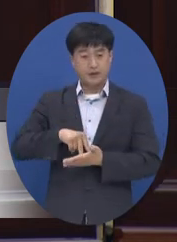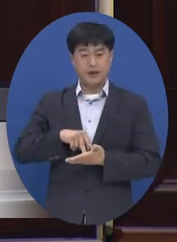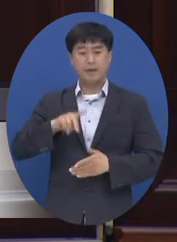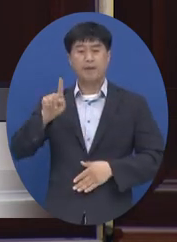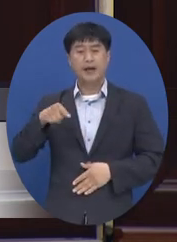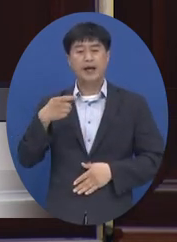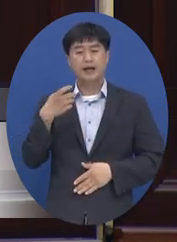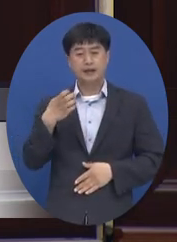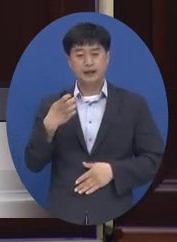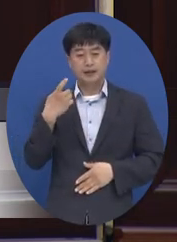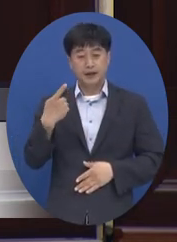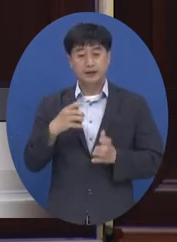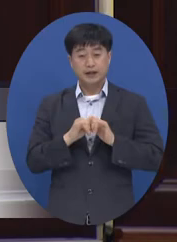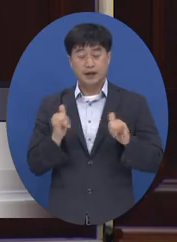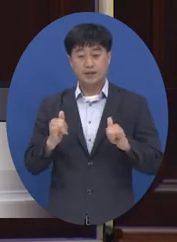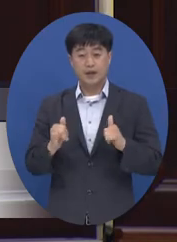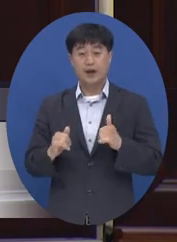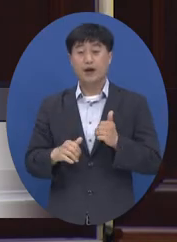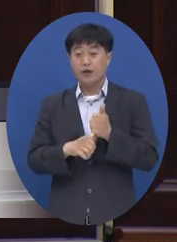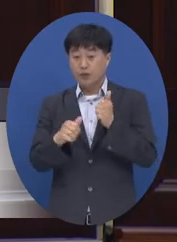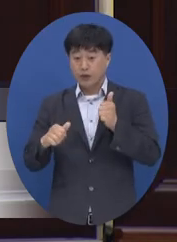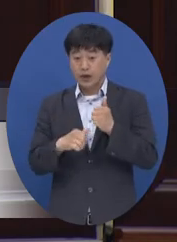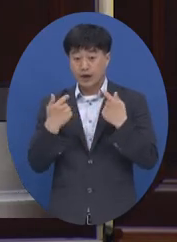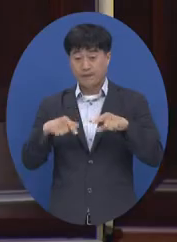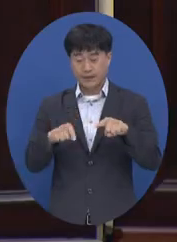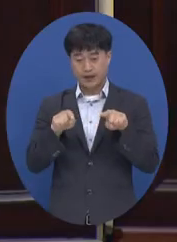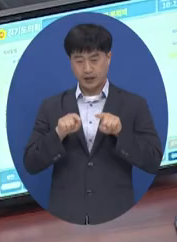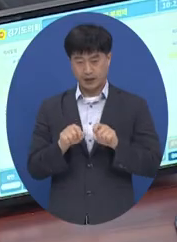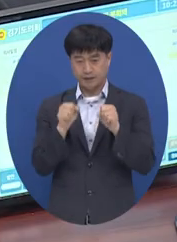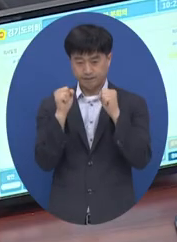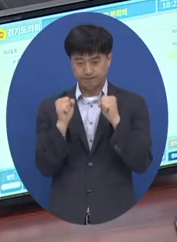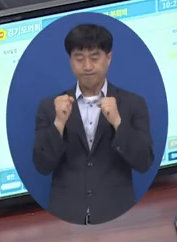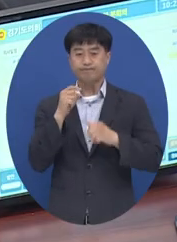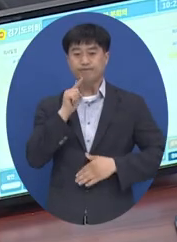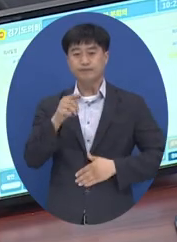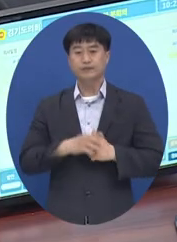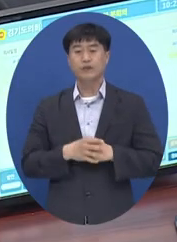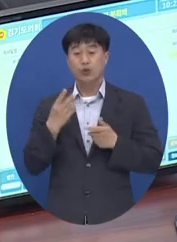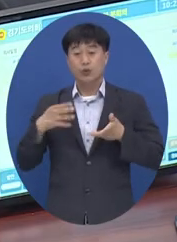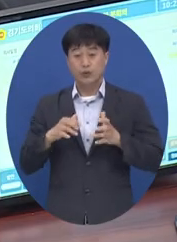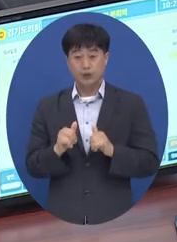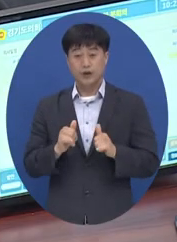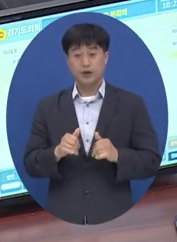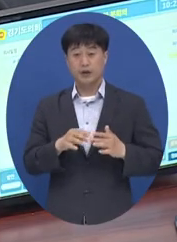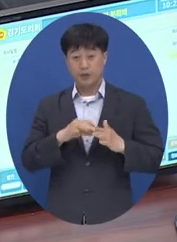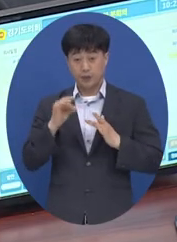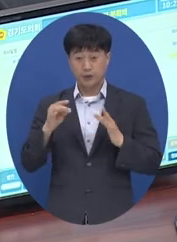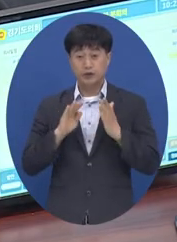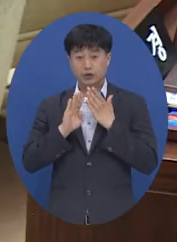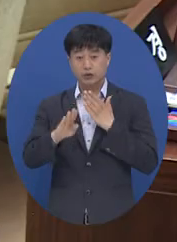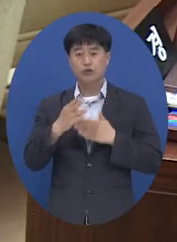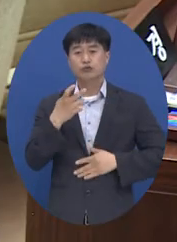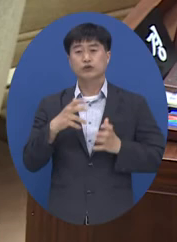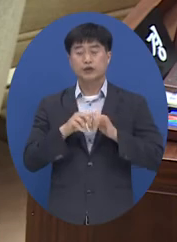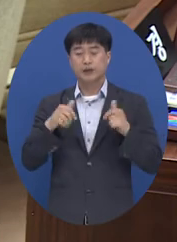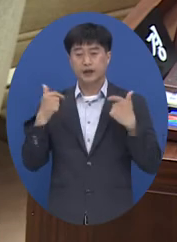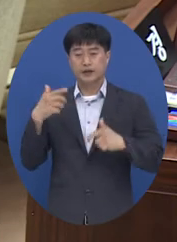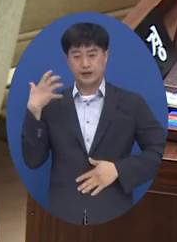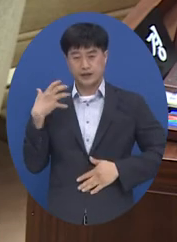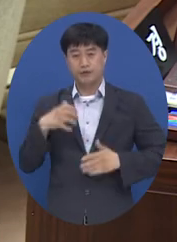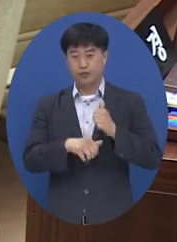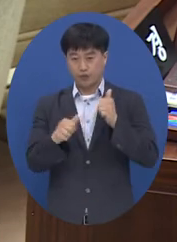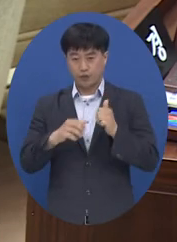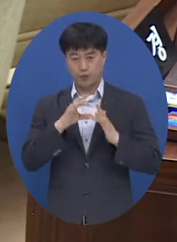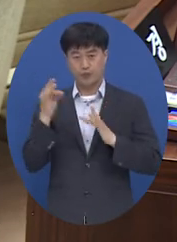자세로 백사실 영어와 님들과 함께 하도록 하겠습니다 경우도 예외는 의장 달의 삼출 한데 이어 12명 이상